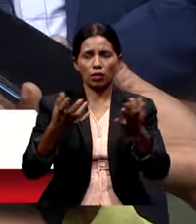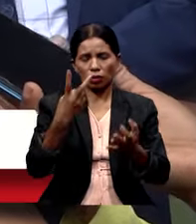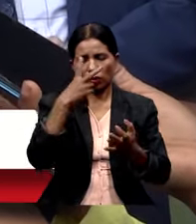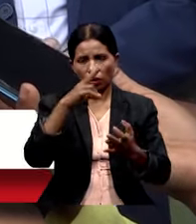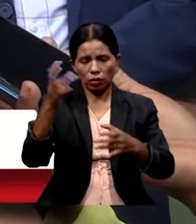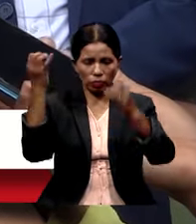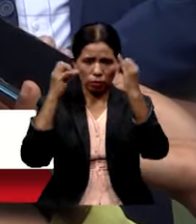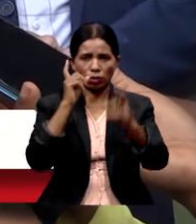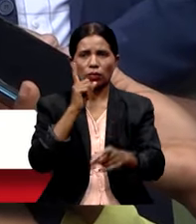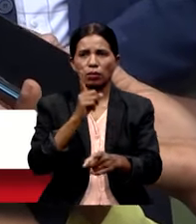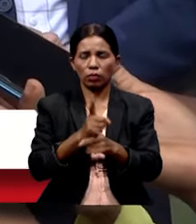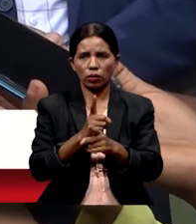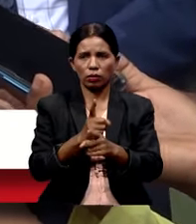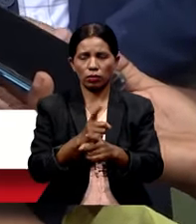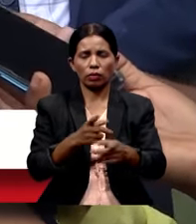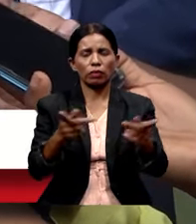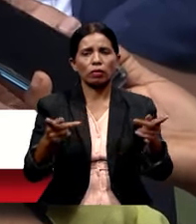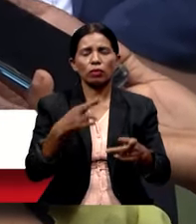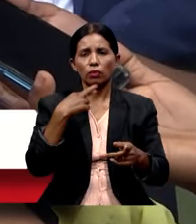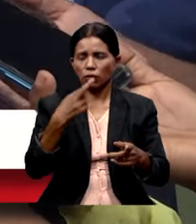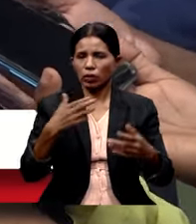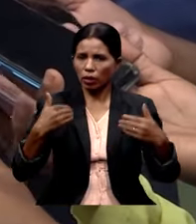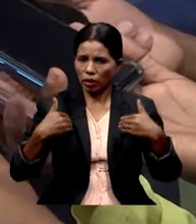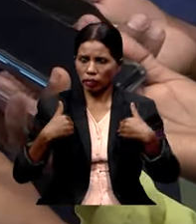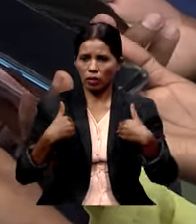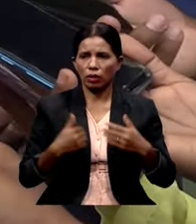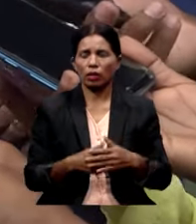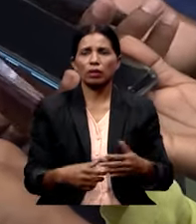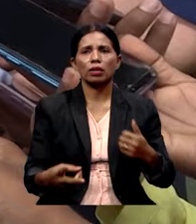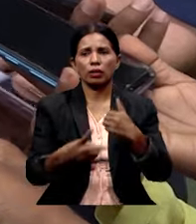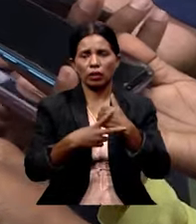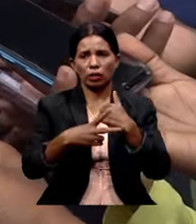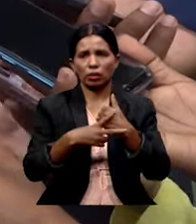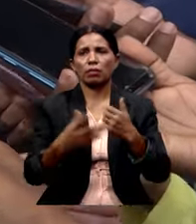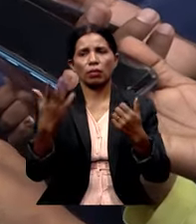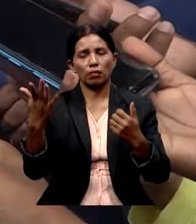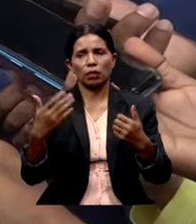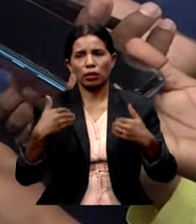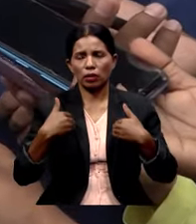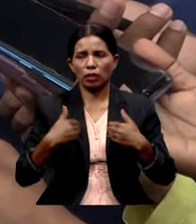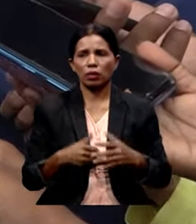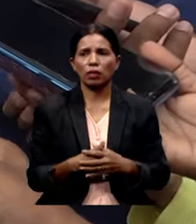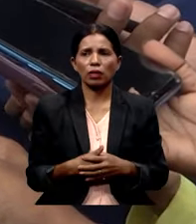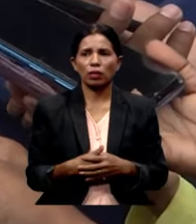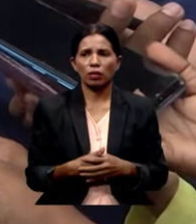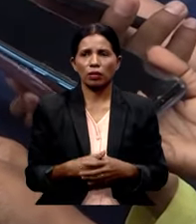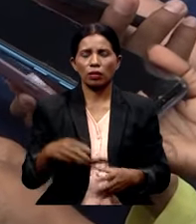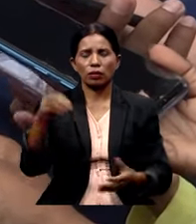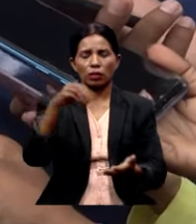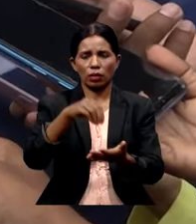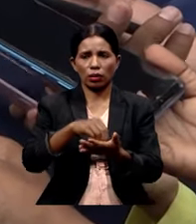informasaun los stok alimentasaun produtu nasional sira karlit maka